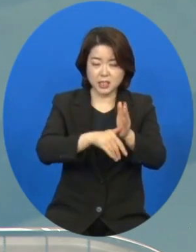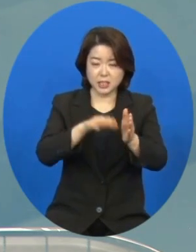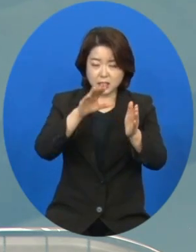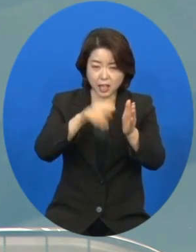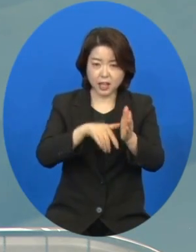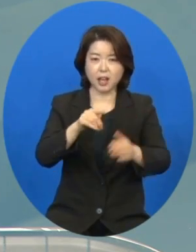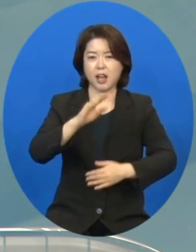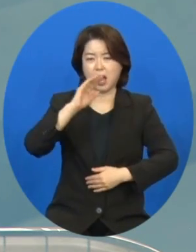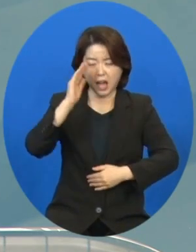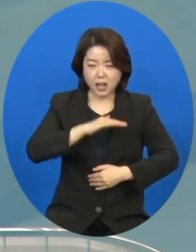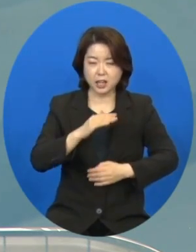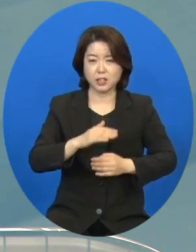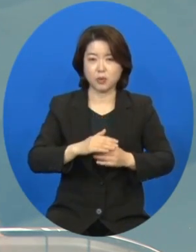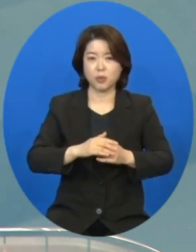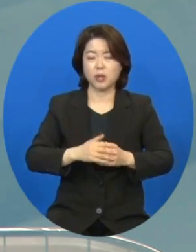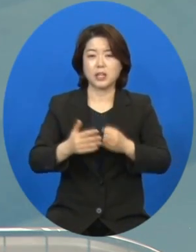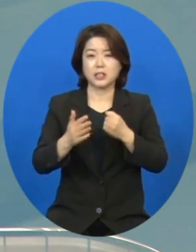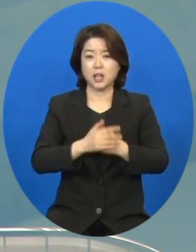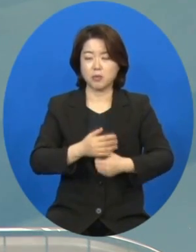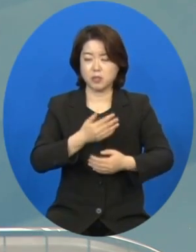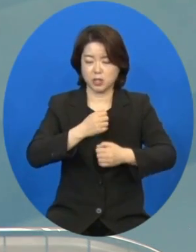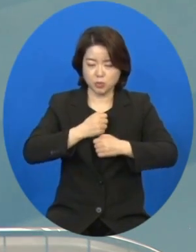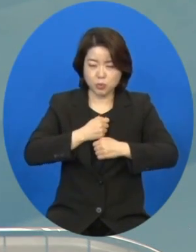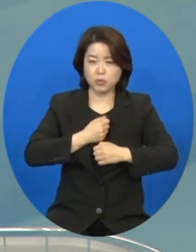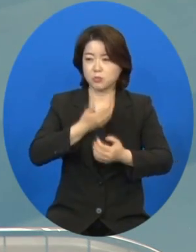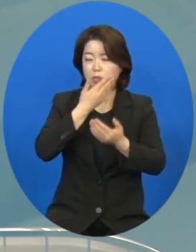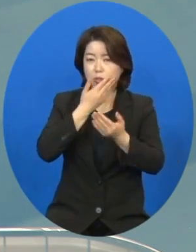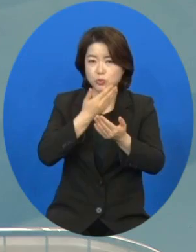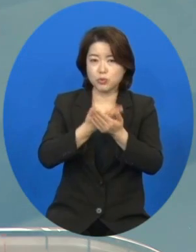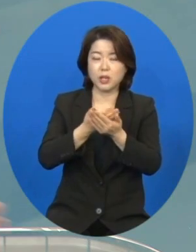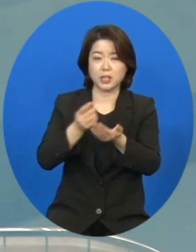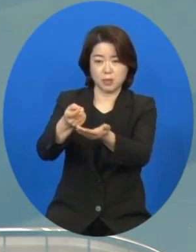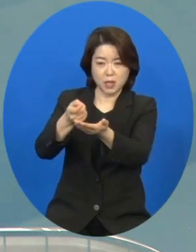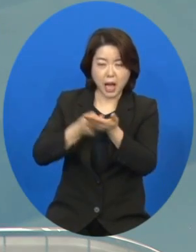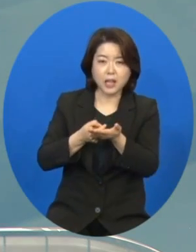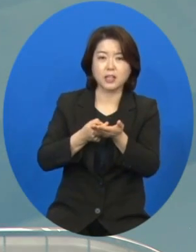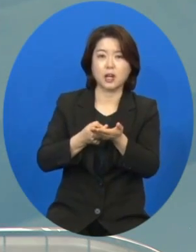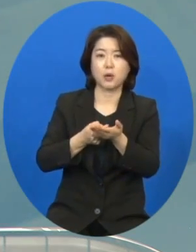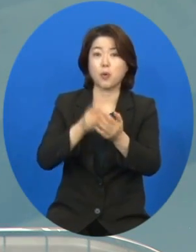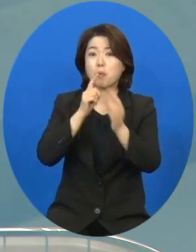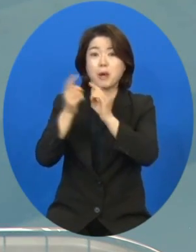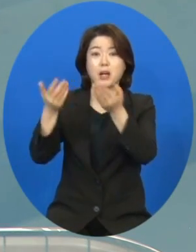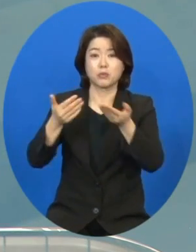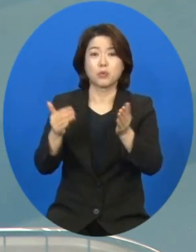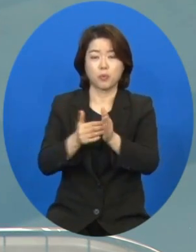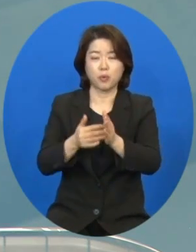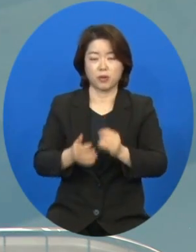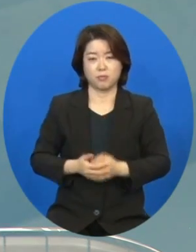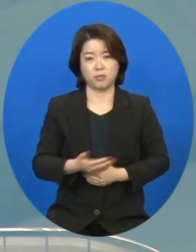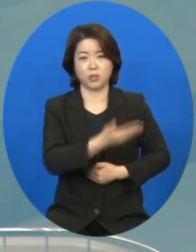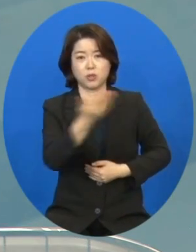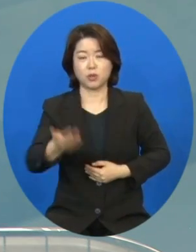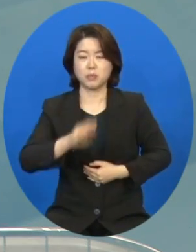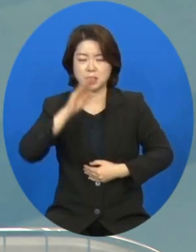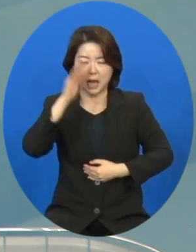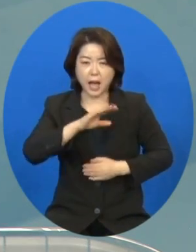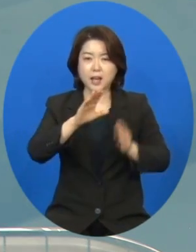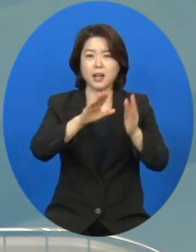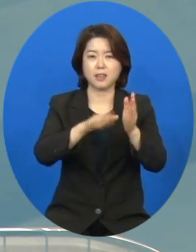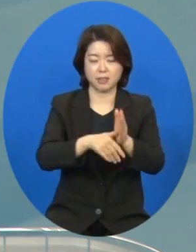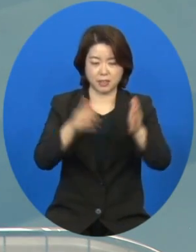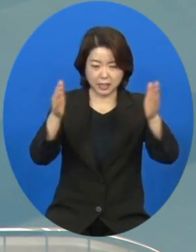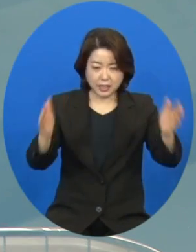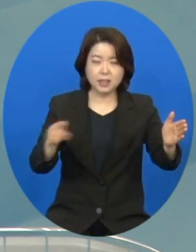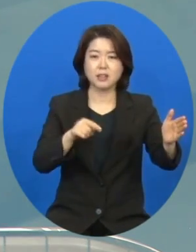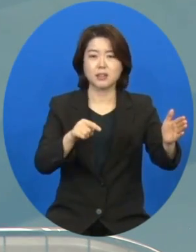때를 아끼라고 그렇게 말씀했잖아요. 여러분은 정말 이와 같은 때에 무엇을